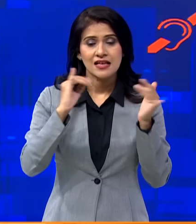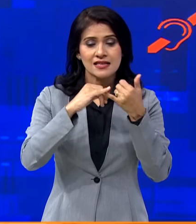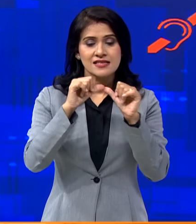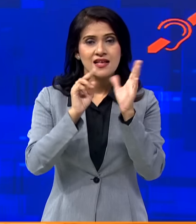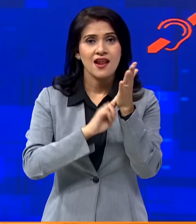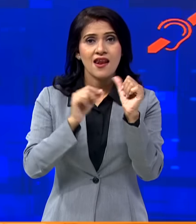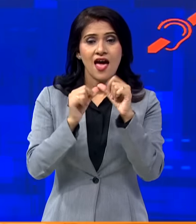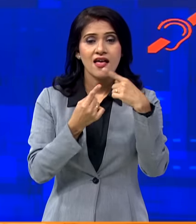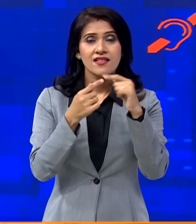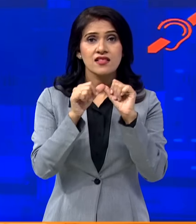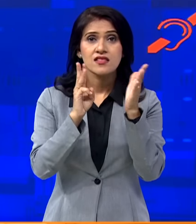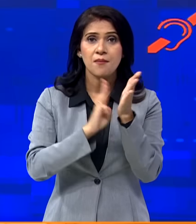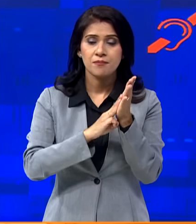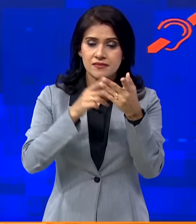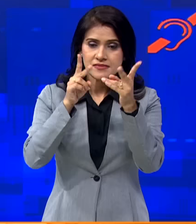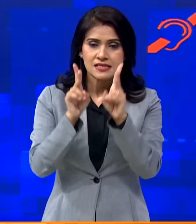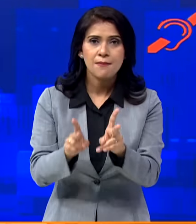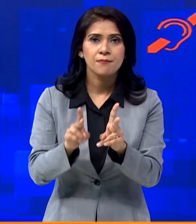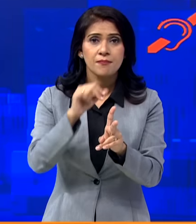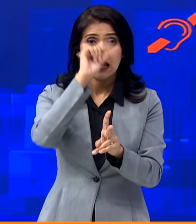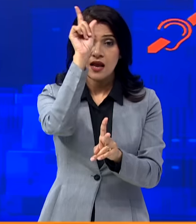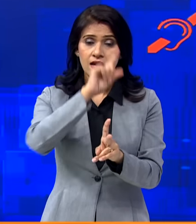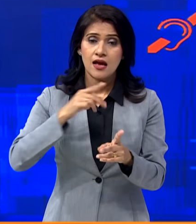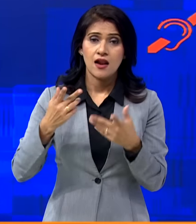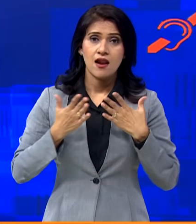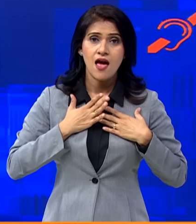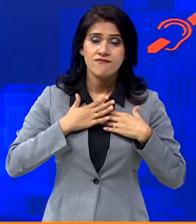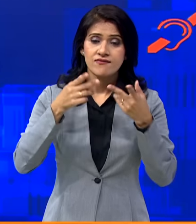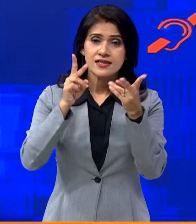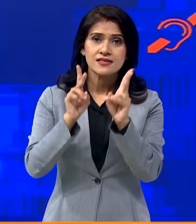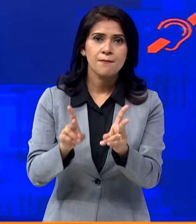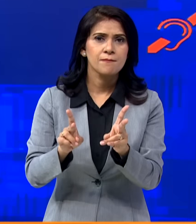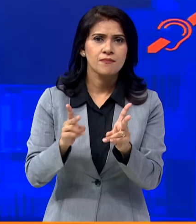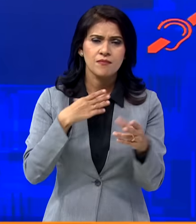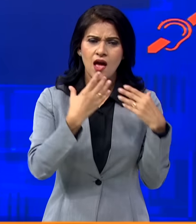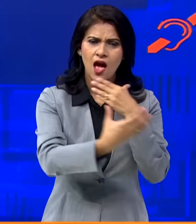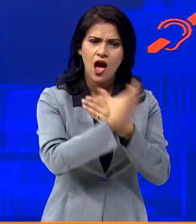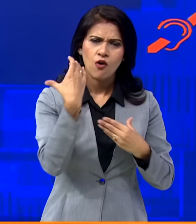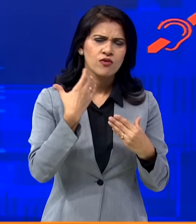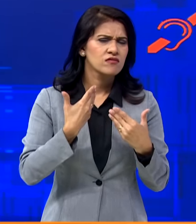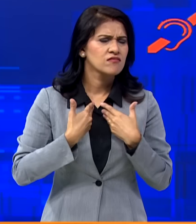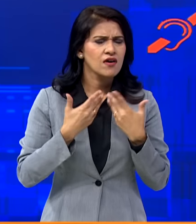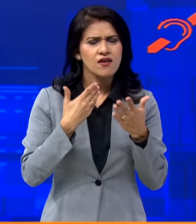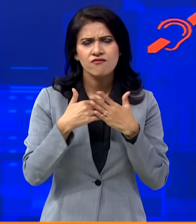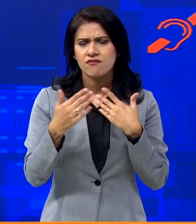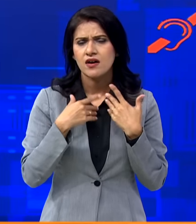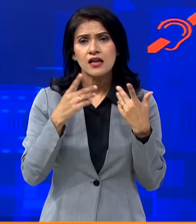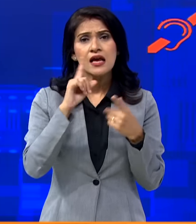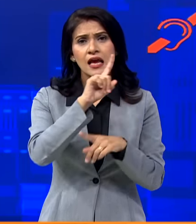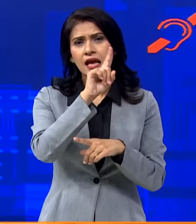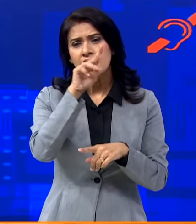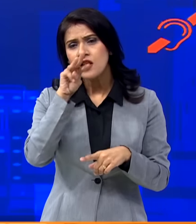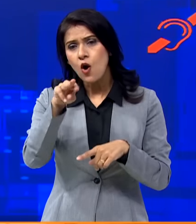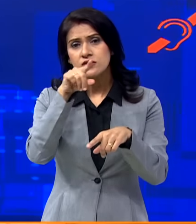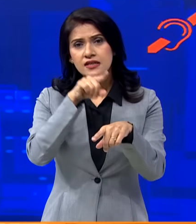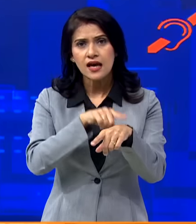भारत सलामत रहना चाहिए एक निष्कासन नहीं 1000 निष्कासन स्वीकार